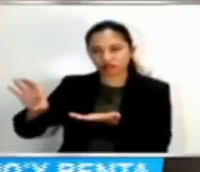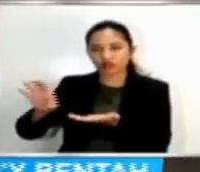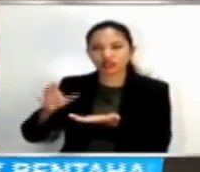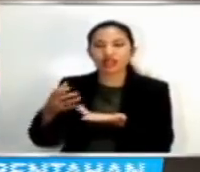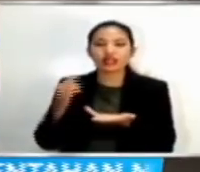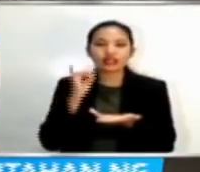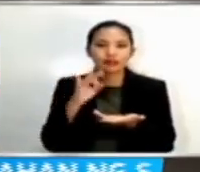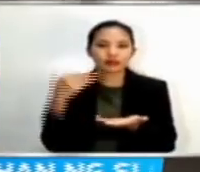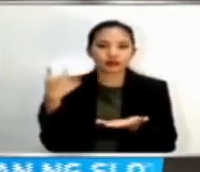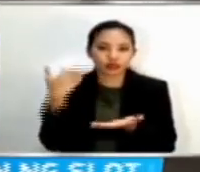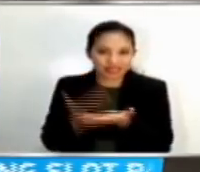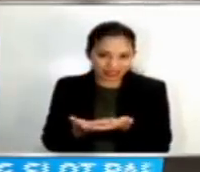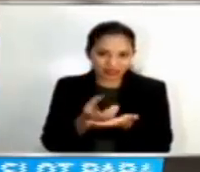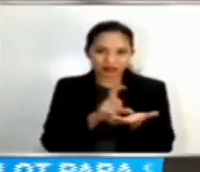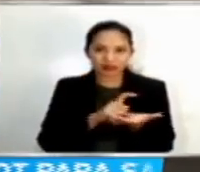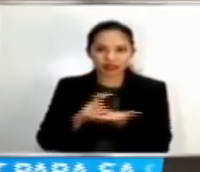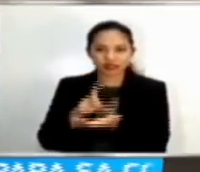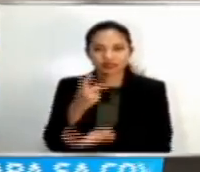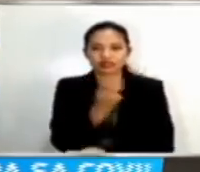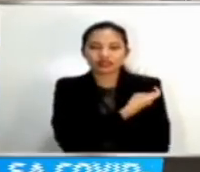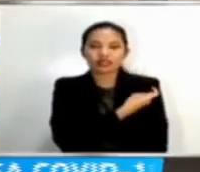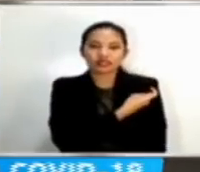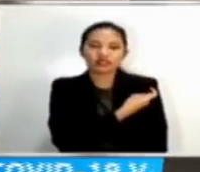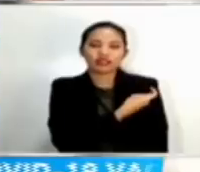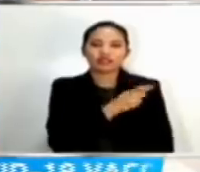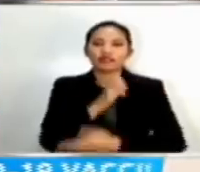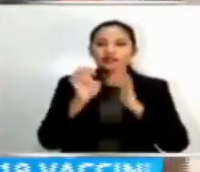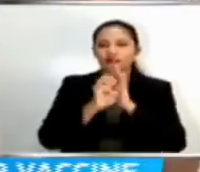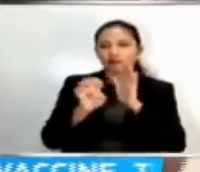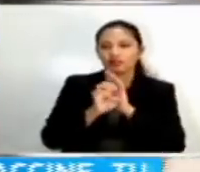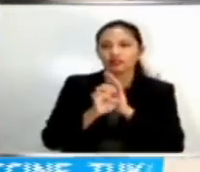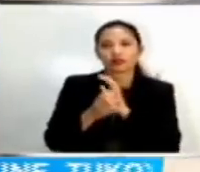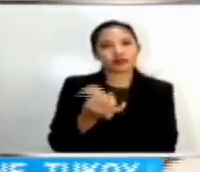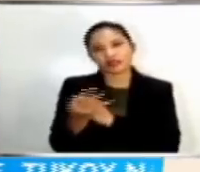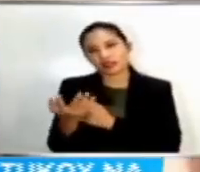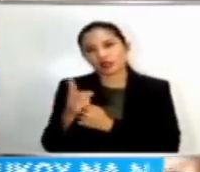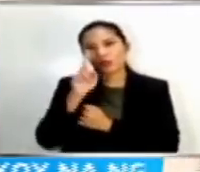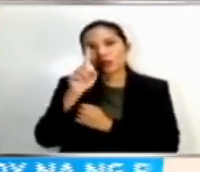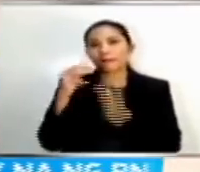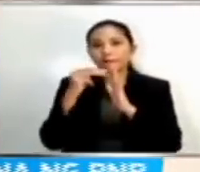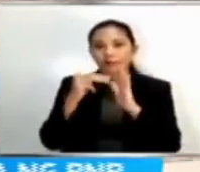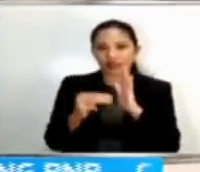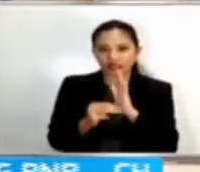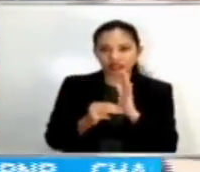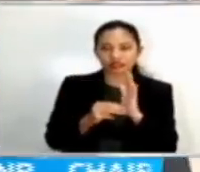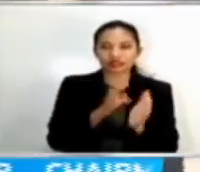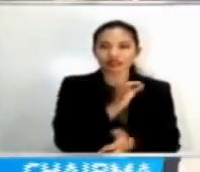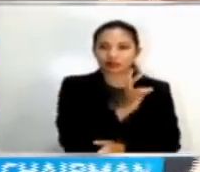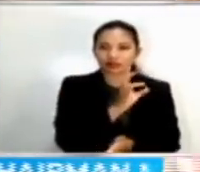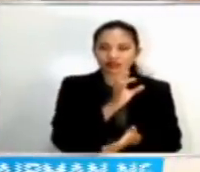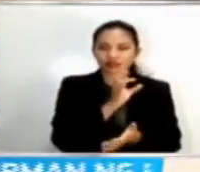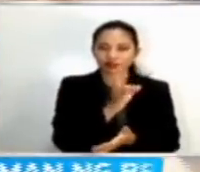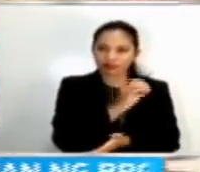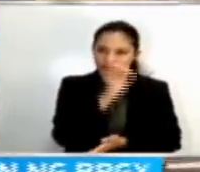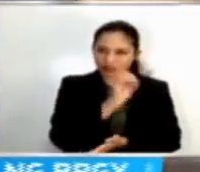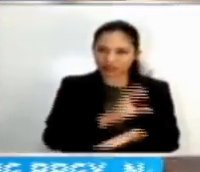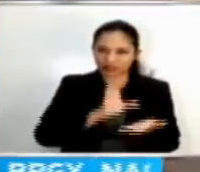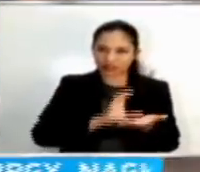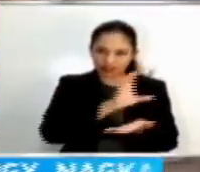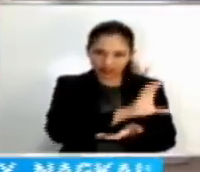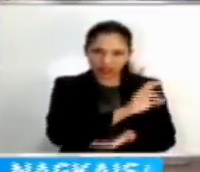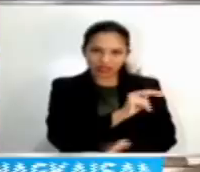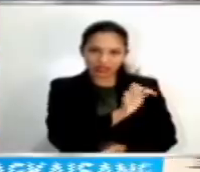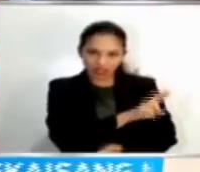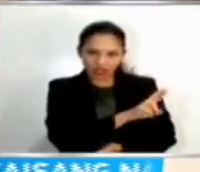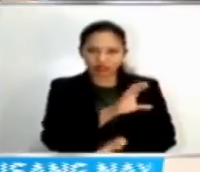vaccine, sabi natin, 1 million, 70% i-allocate natin sa NCR. Calabarzon and Central